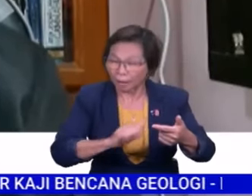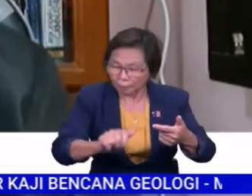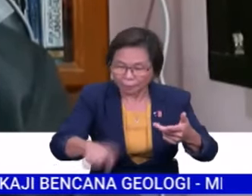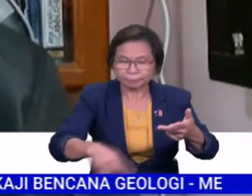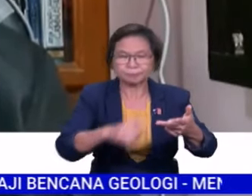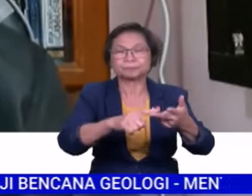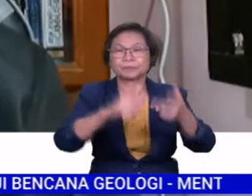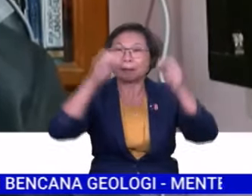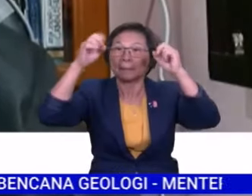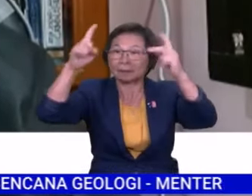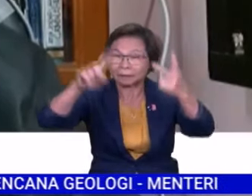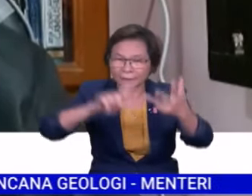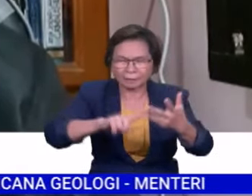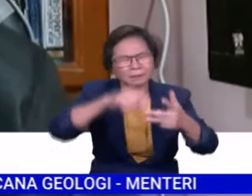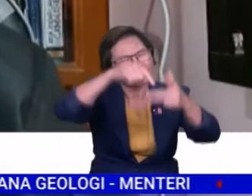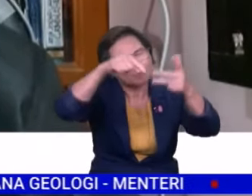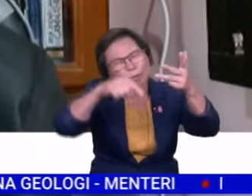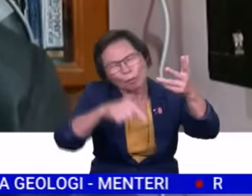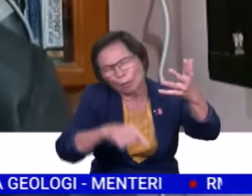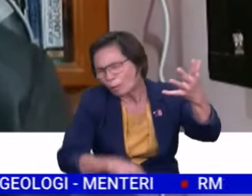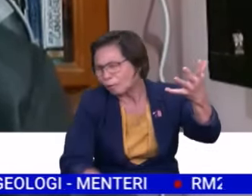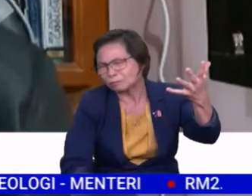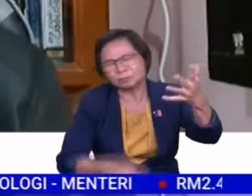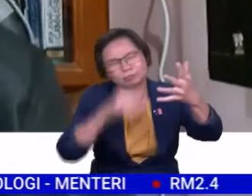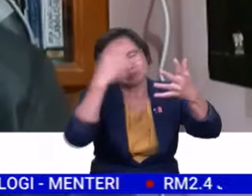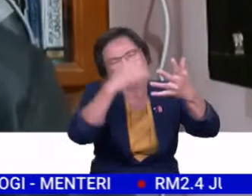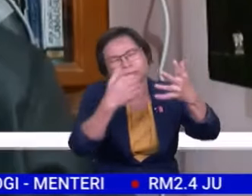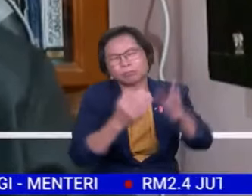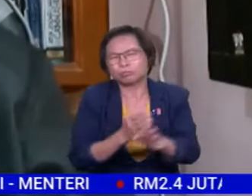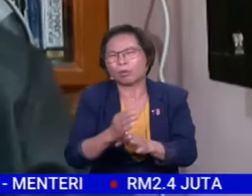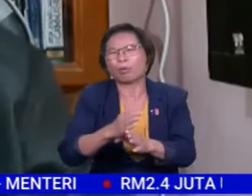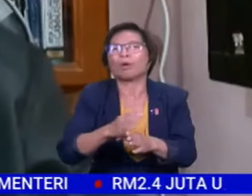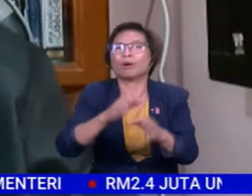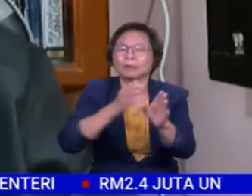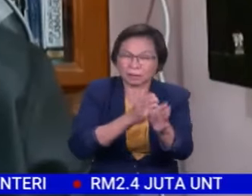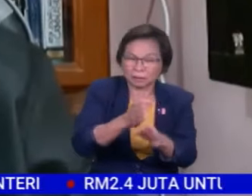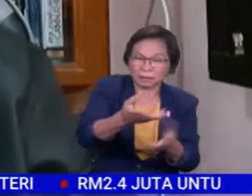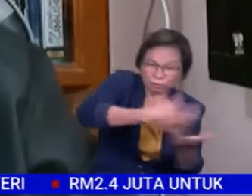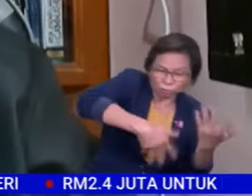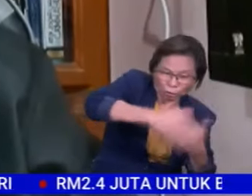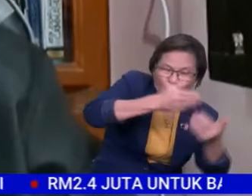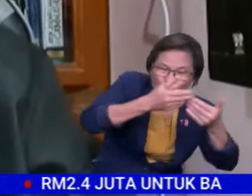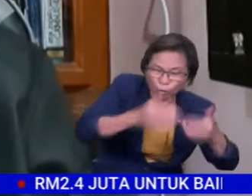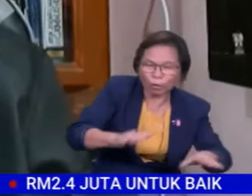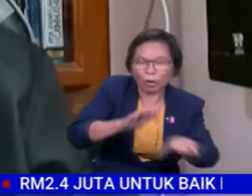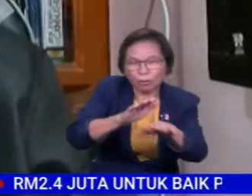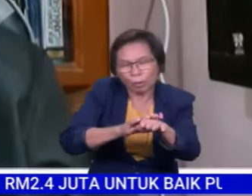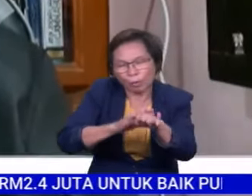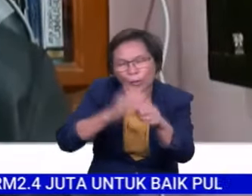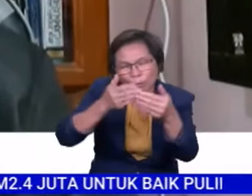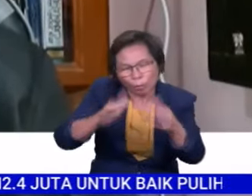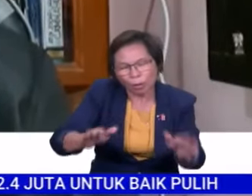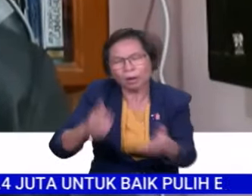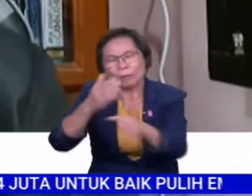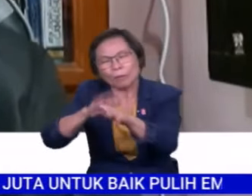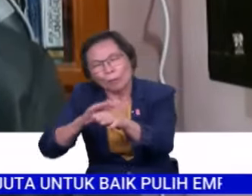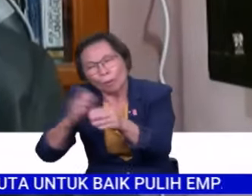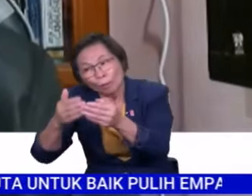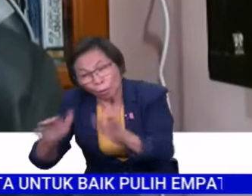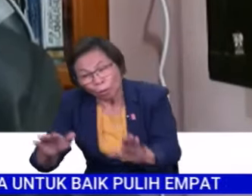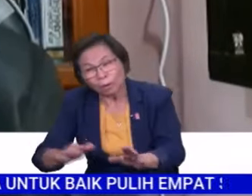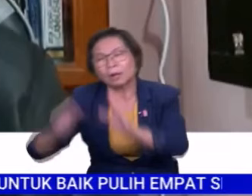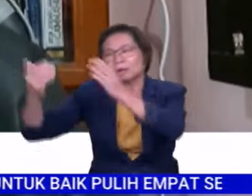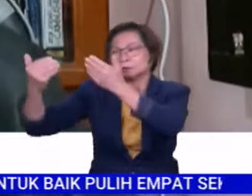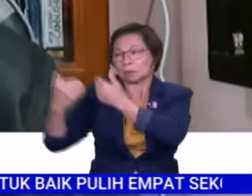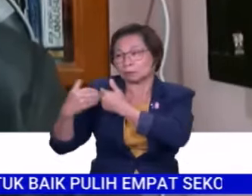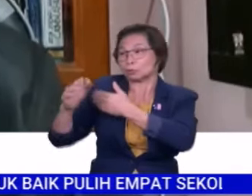keagamaan, pendidikan dan lain-lain sektor sosial akan dibuka secara perlahan-lahan. Jadi tanggungjawab kita lah,